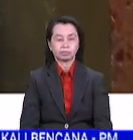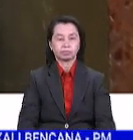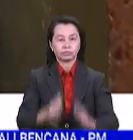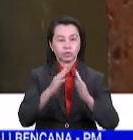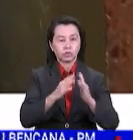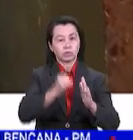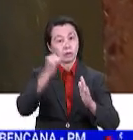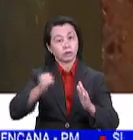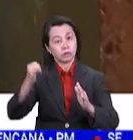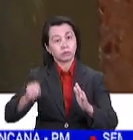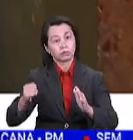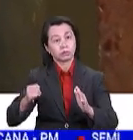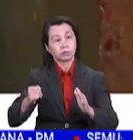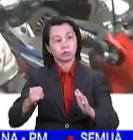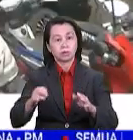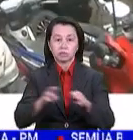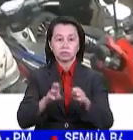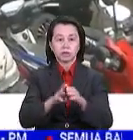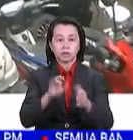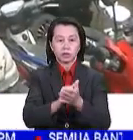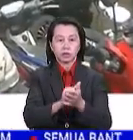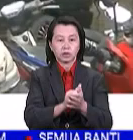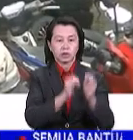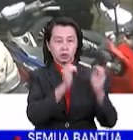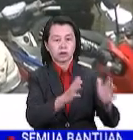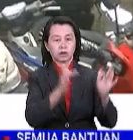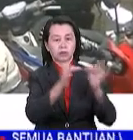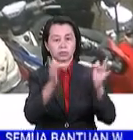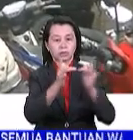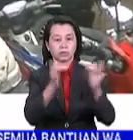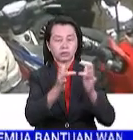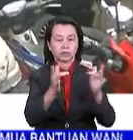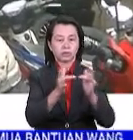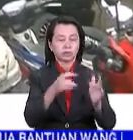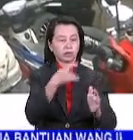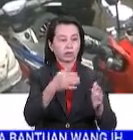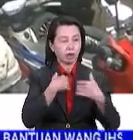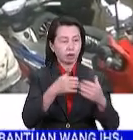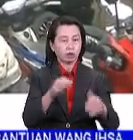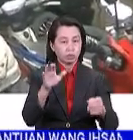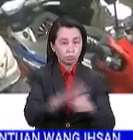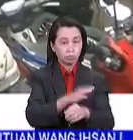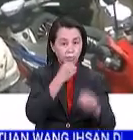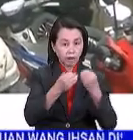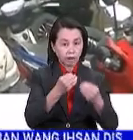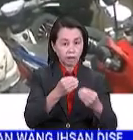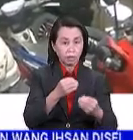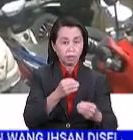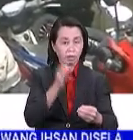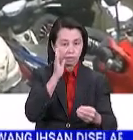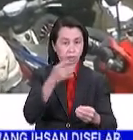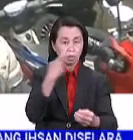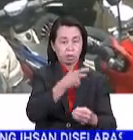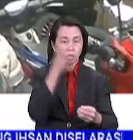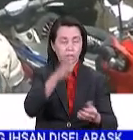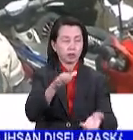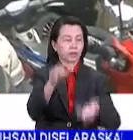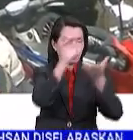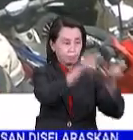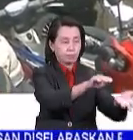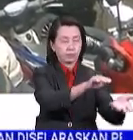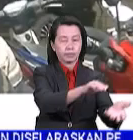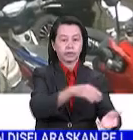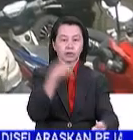Jiran semua macam tu lah. Kita akan berkontak-kontak siapa yang cukup bekalan, yang tak cukup bekalan kita akan bekalkan